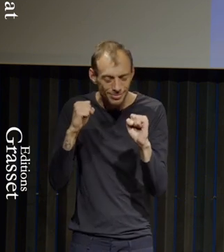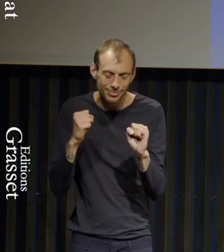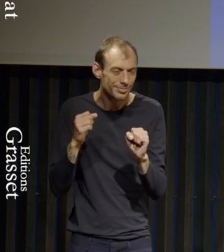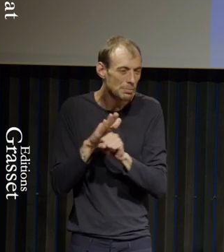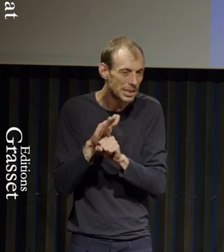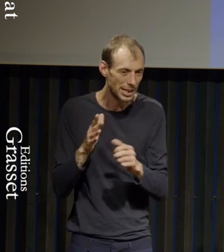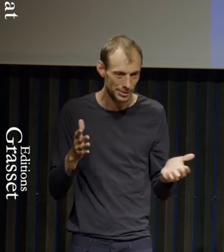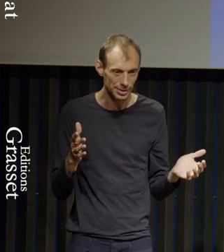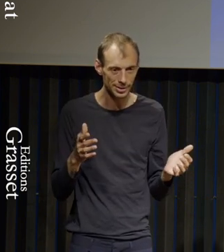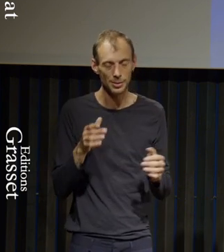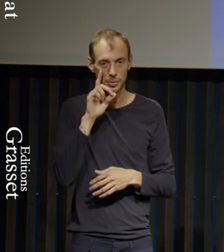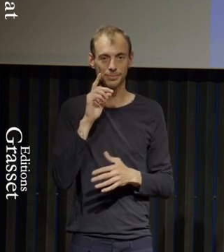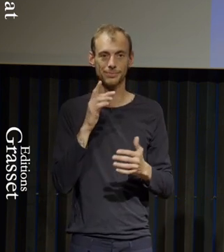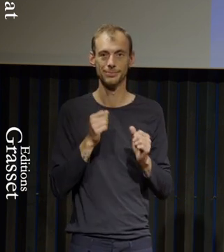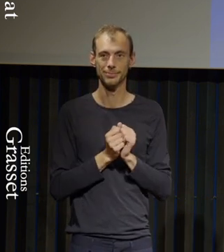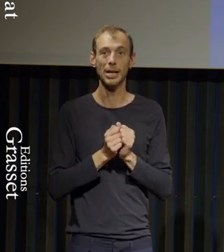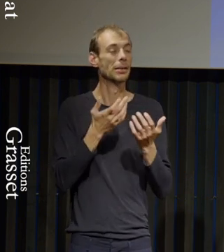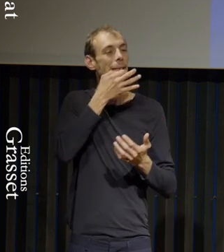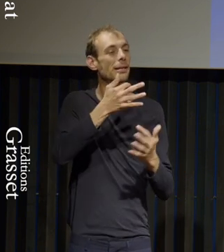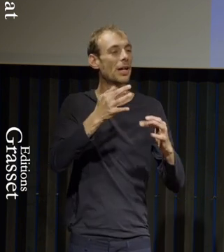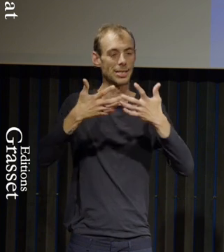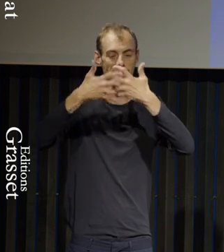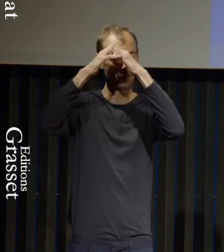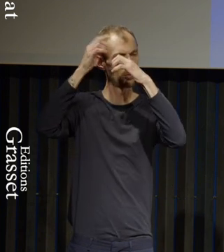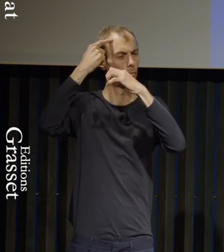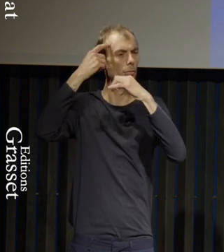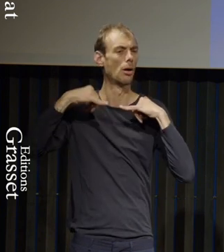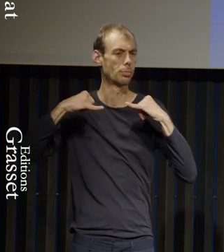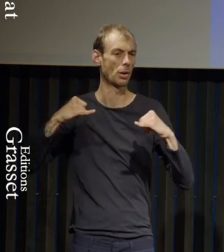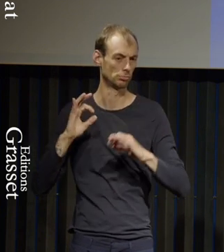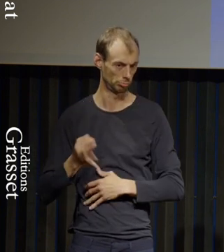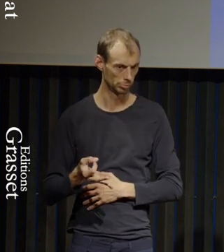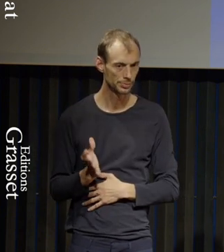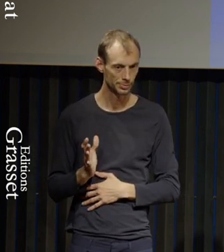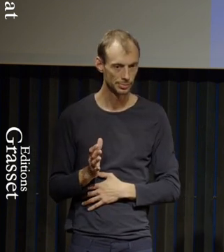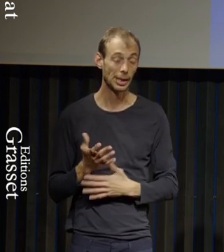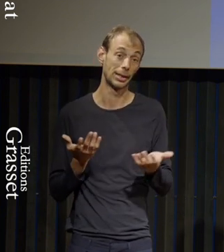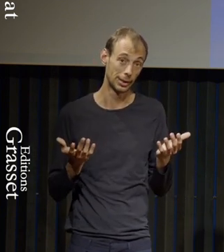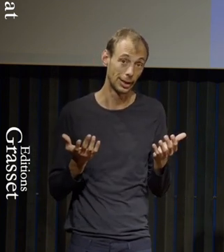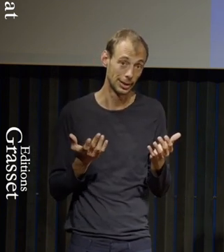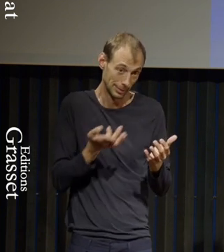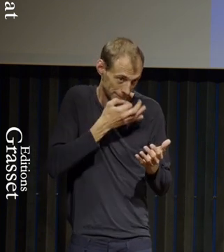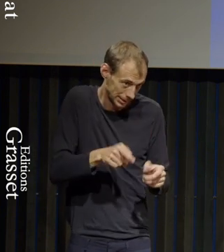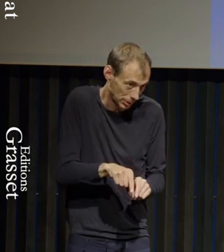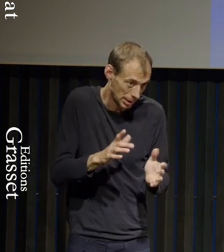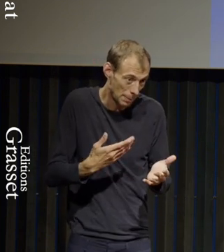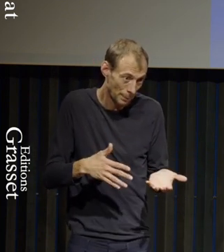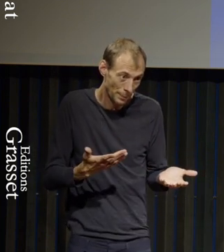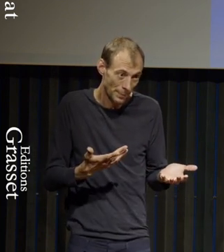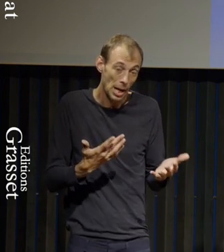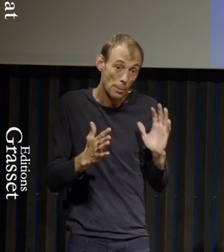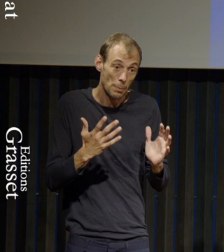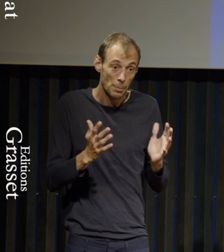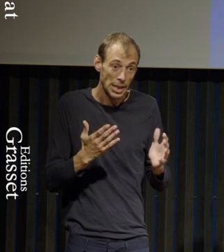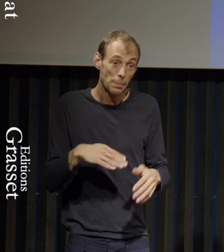la puissance de cet organe, le cerveau, et le fait que peut-être nous payons